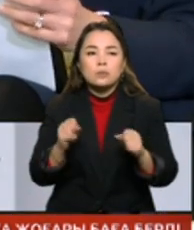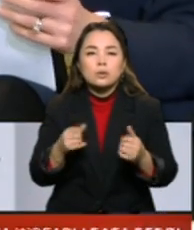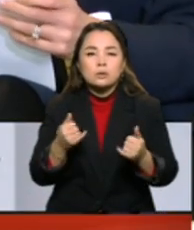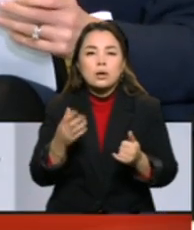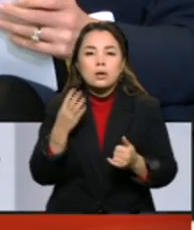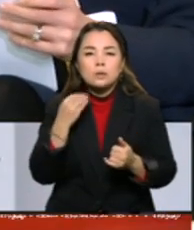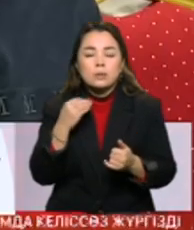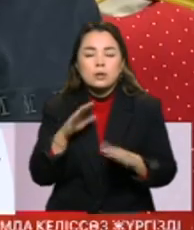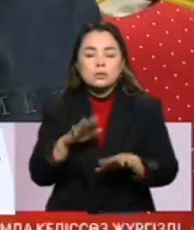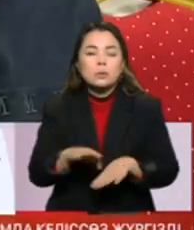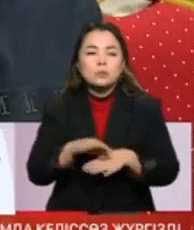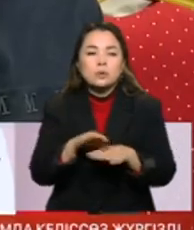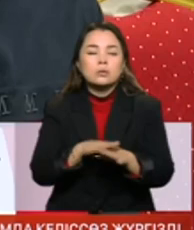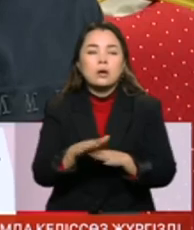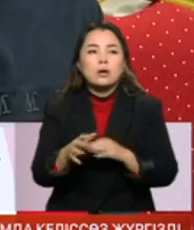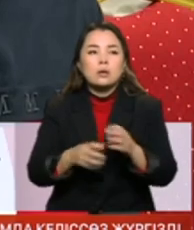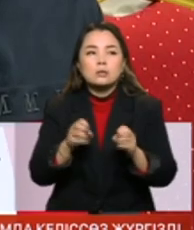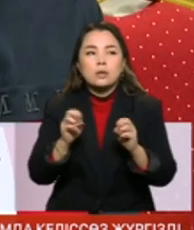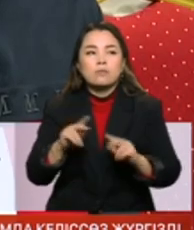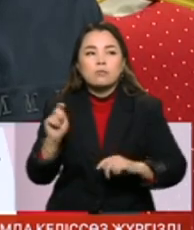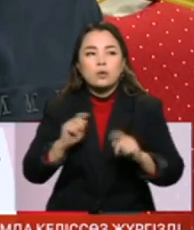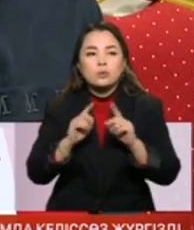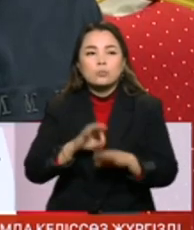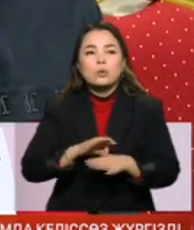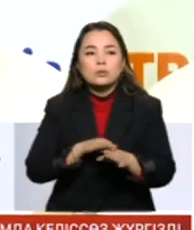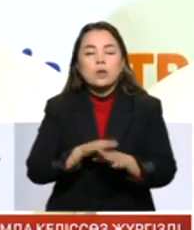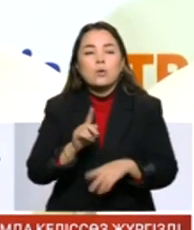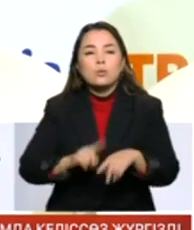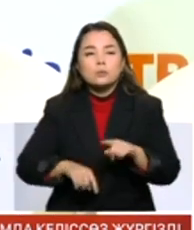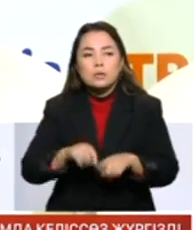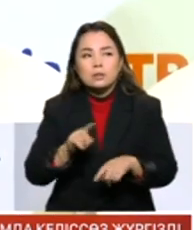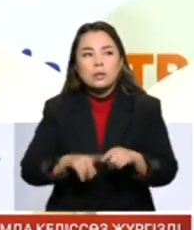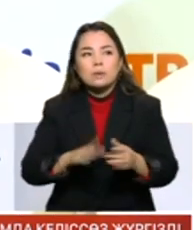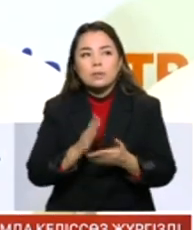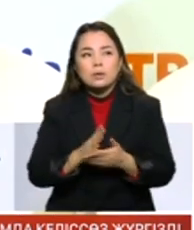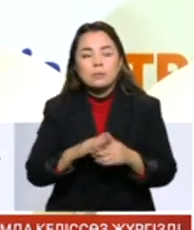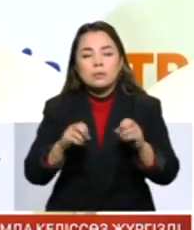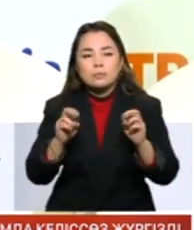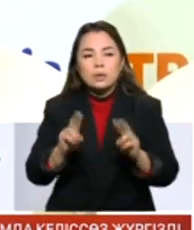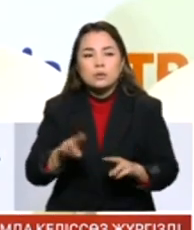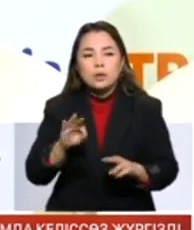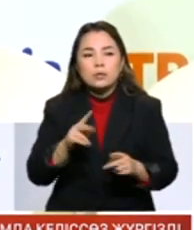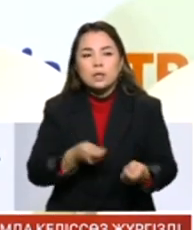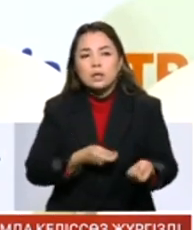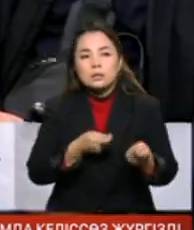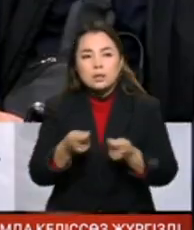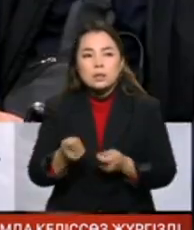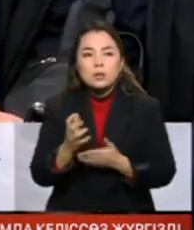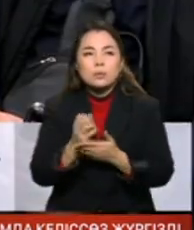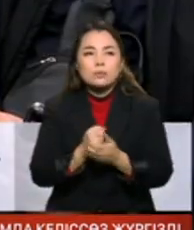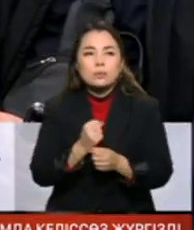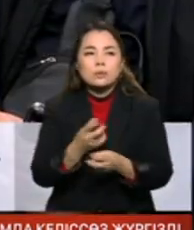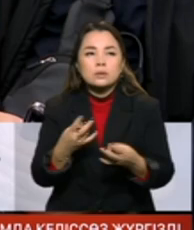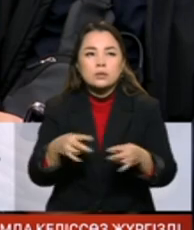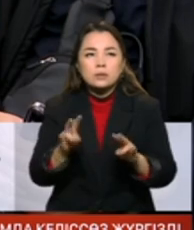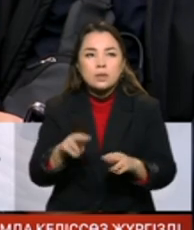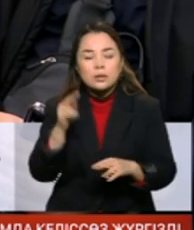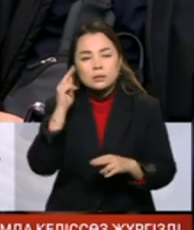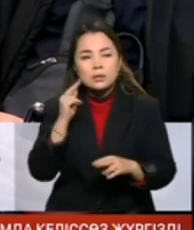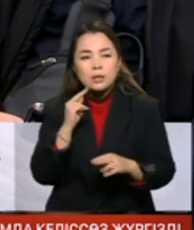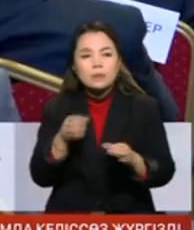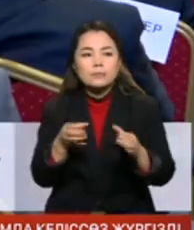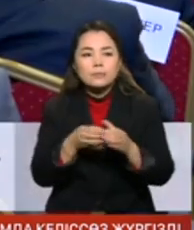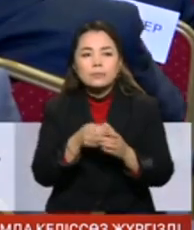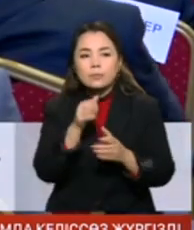туралы Алматыда өткен халықаралық форумда айтылды. Отандық мамандар тонналап тауар жеткізумен айналысатын, бірақ қойманы қажет етпейтін Қытайдың